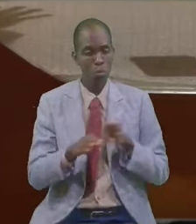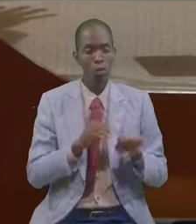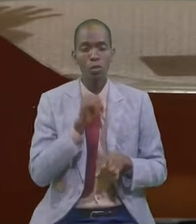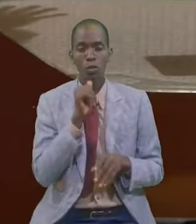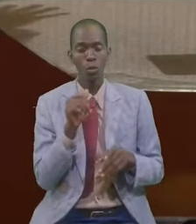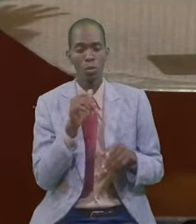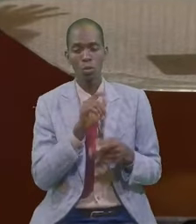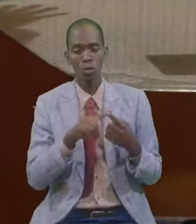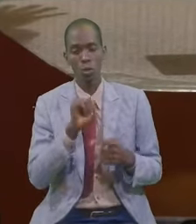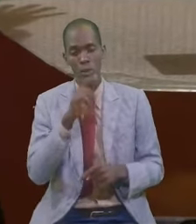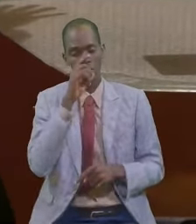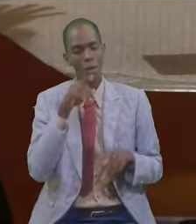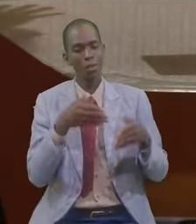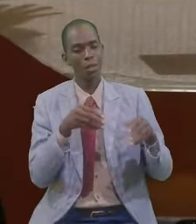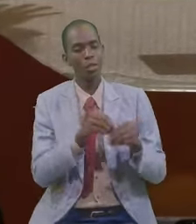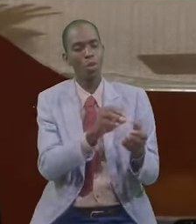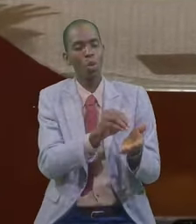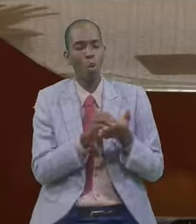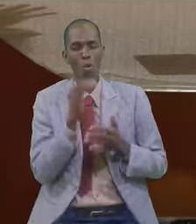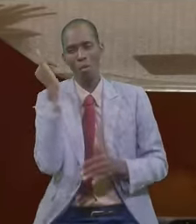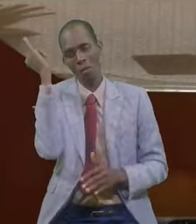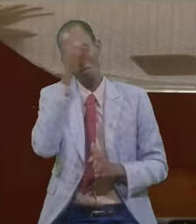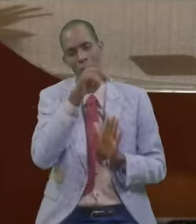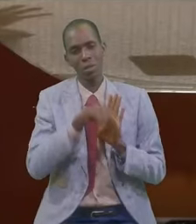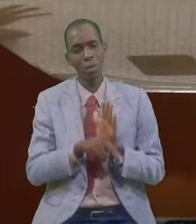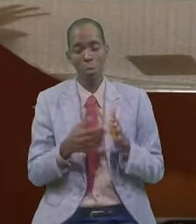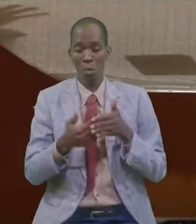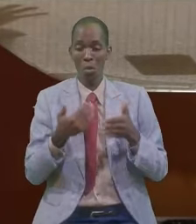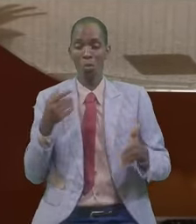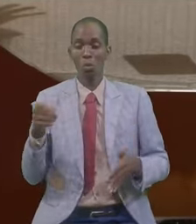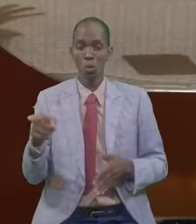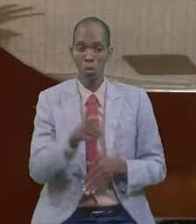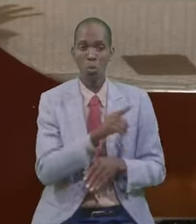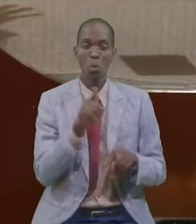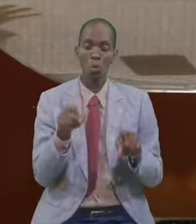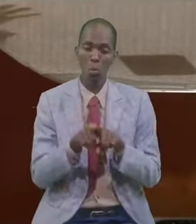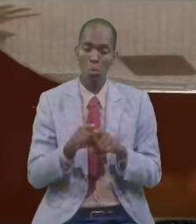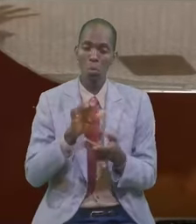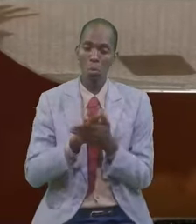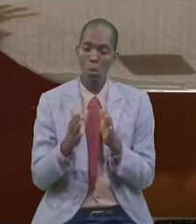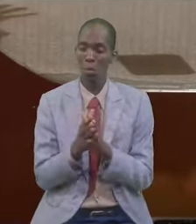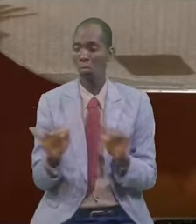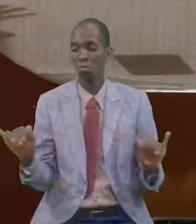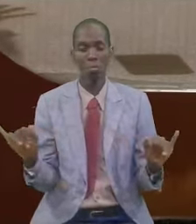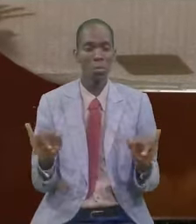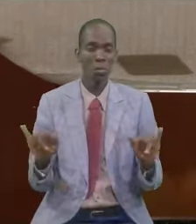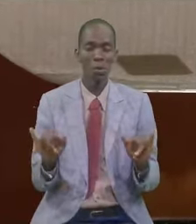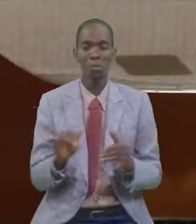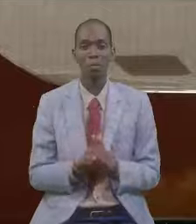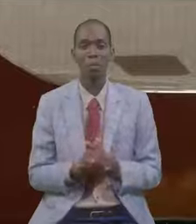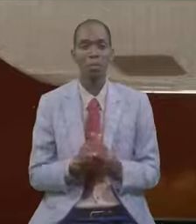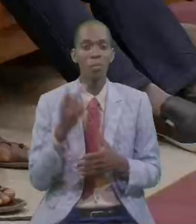pas envers l'insensé selon sa folie, de peur que tu ne lui ressembles